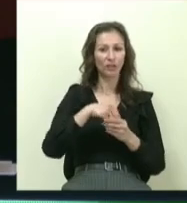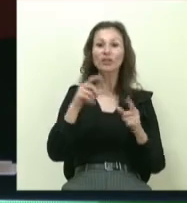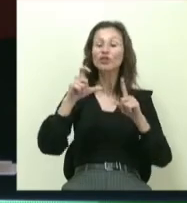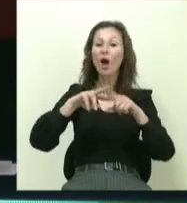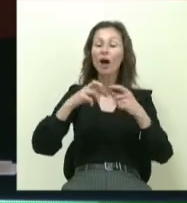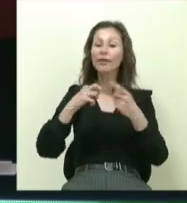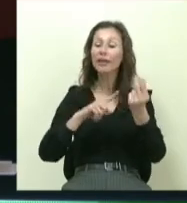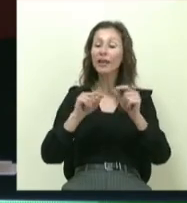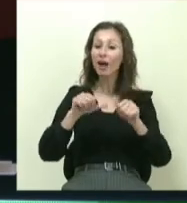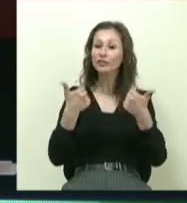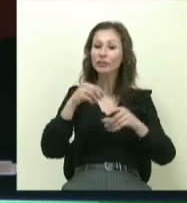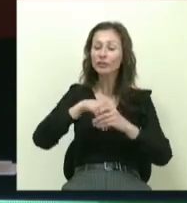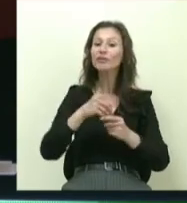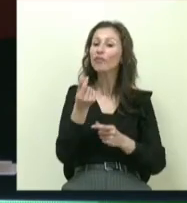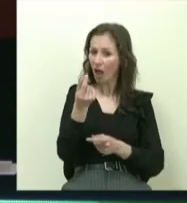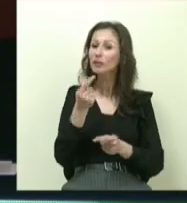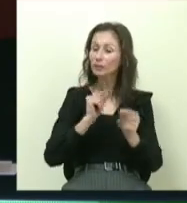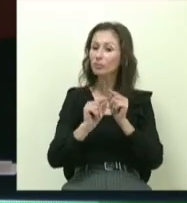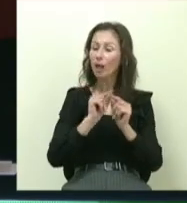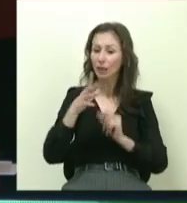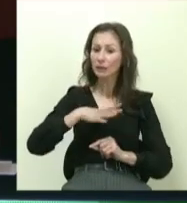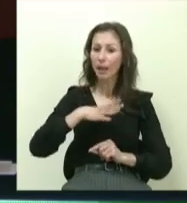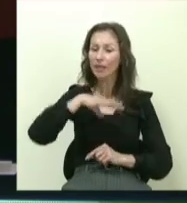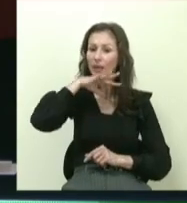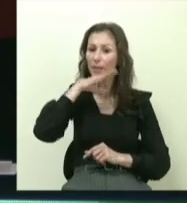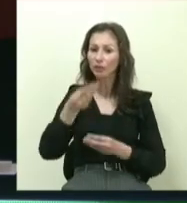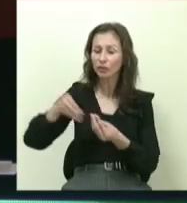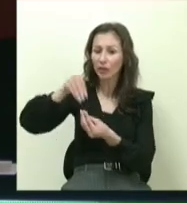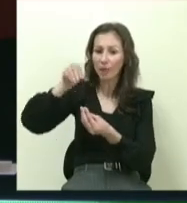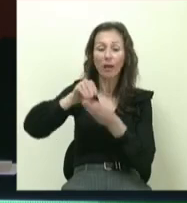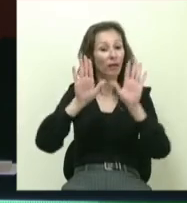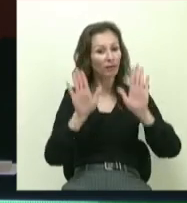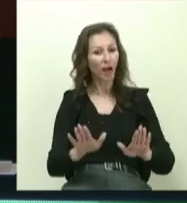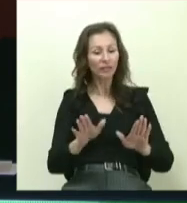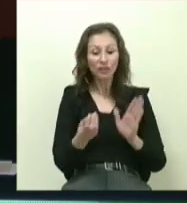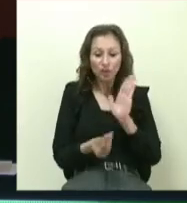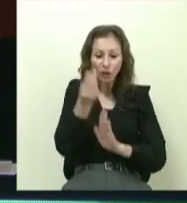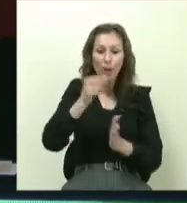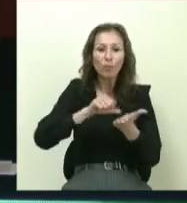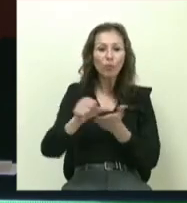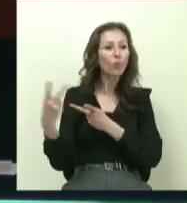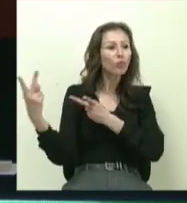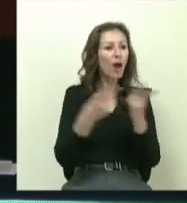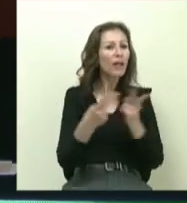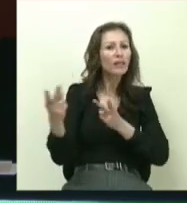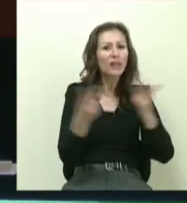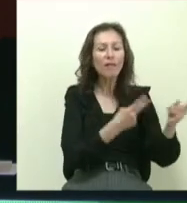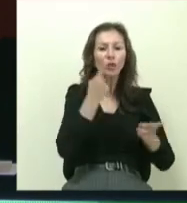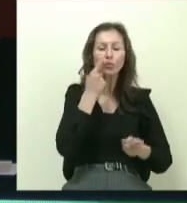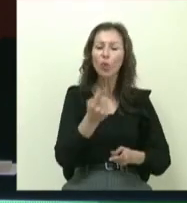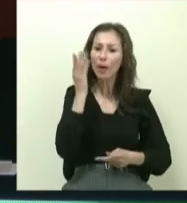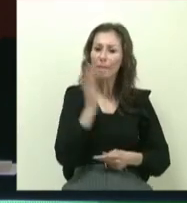cari açık finansmanı için istenilir yabancı sermaye fakat çıkarılan bütün davetlere rağmen